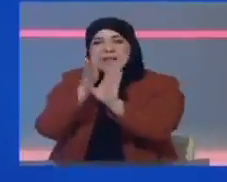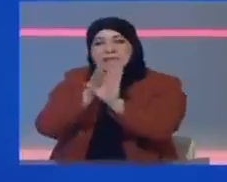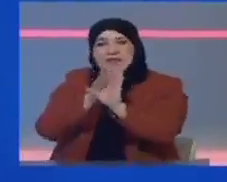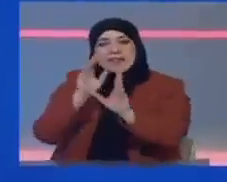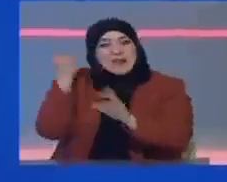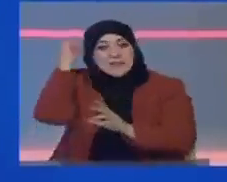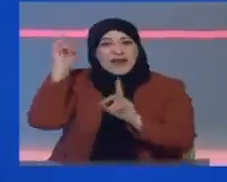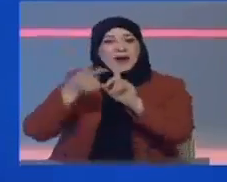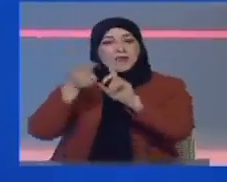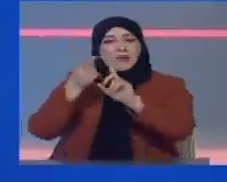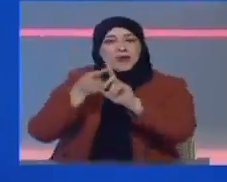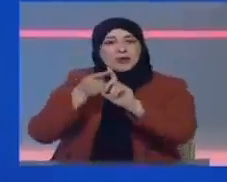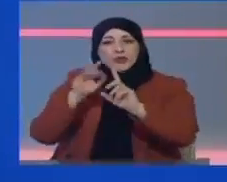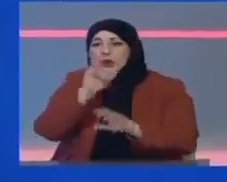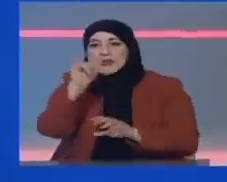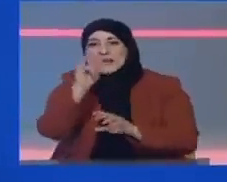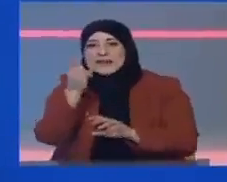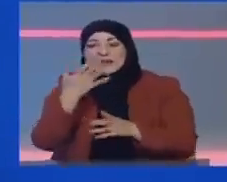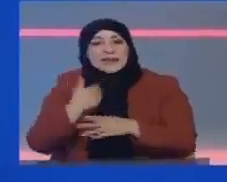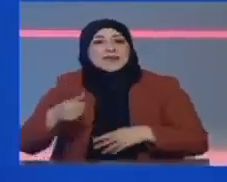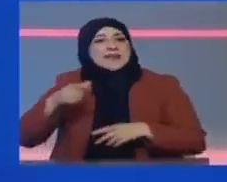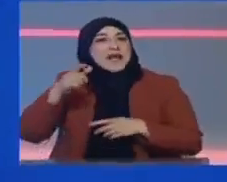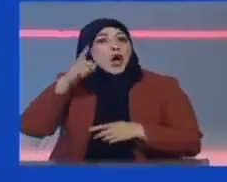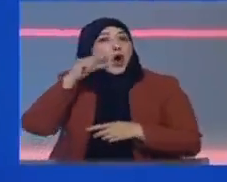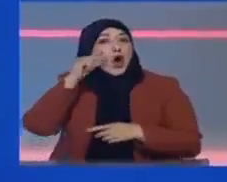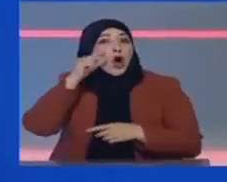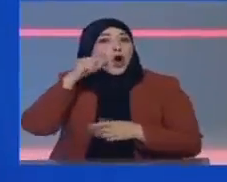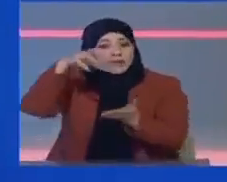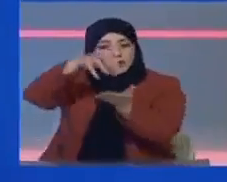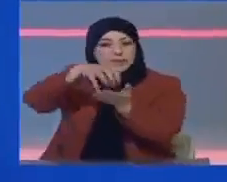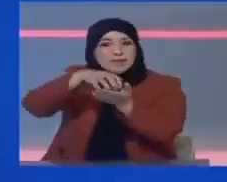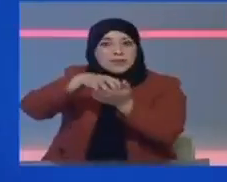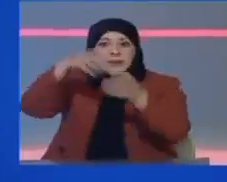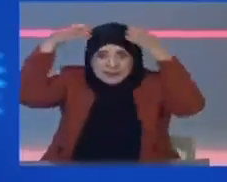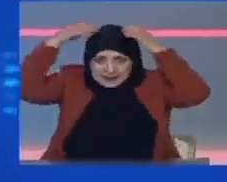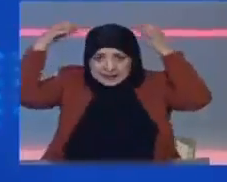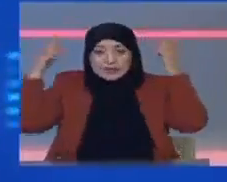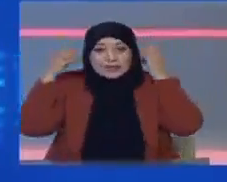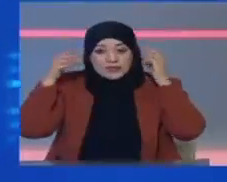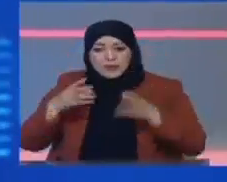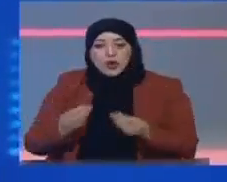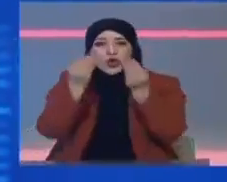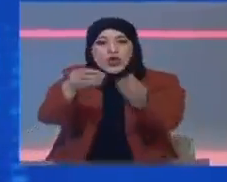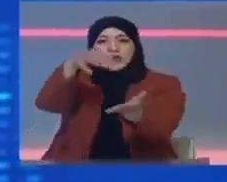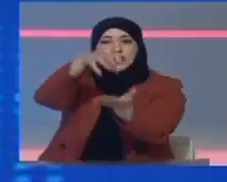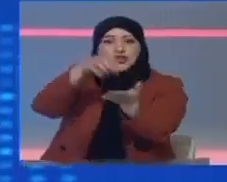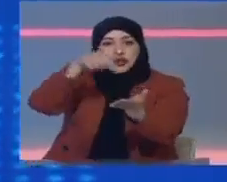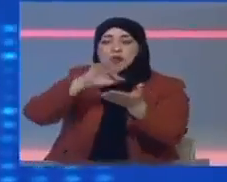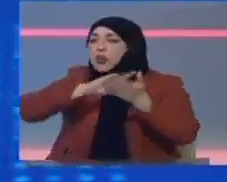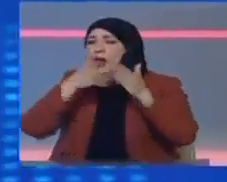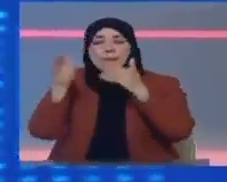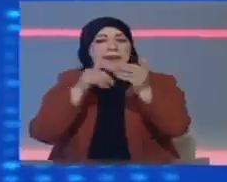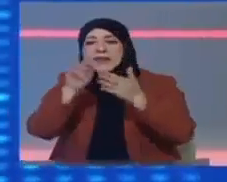المبادرات التي تم تركيزها بدعم من صاحب مركز اداء خاص حيث وضع مقره بكل تجهيزاته